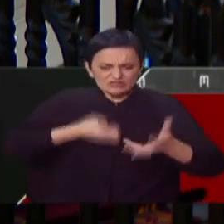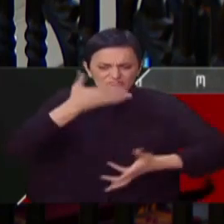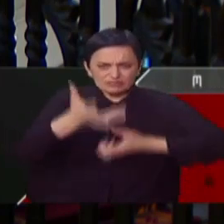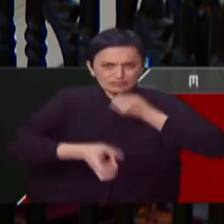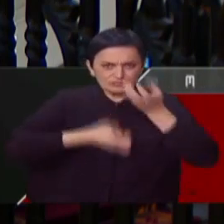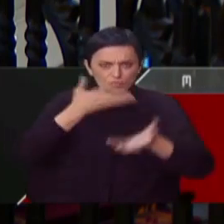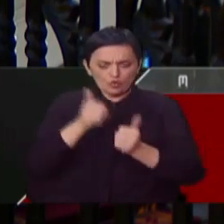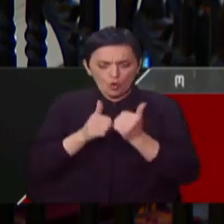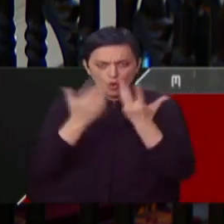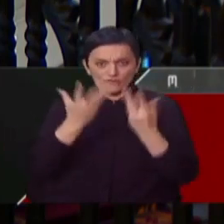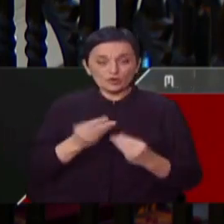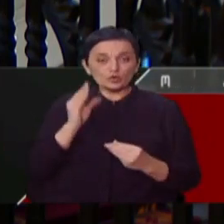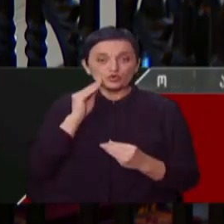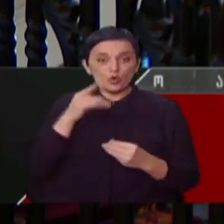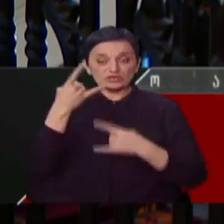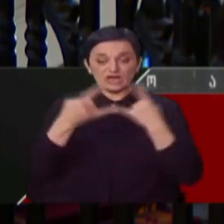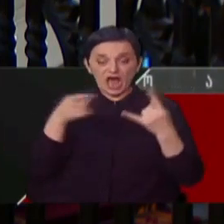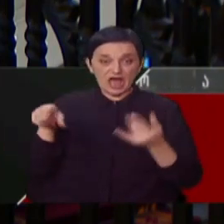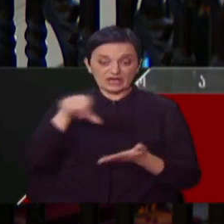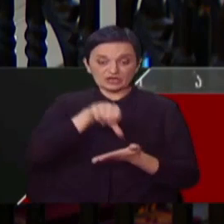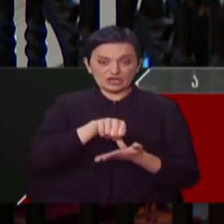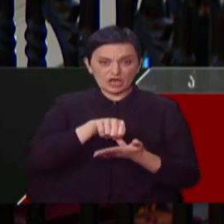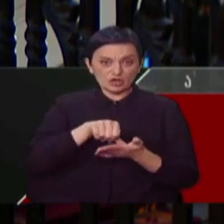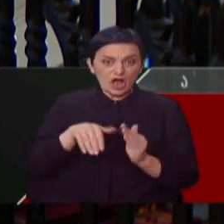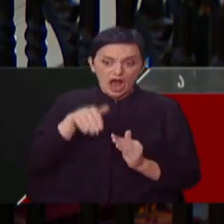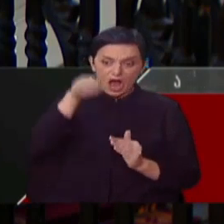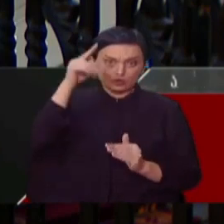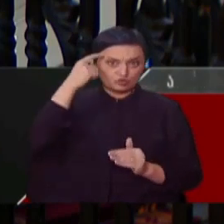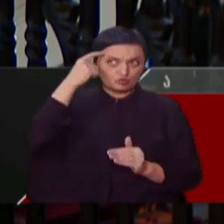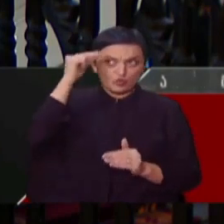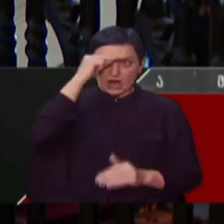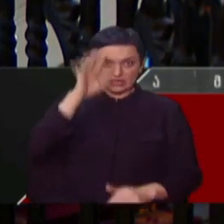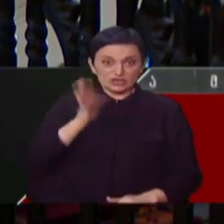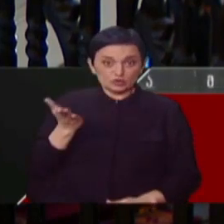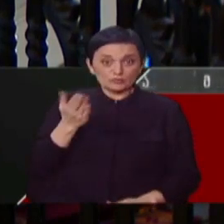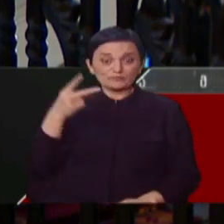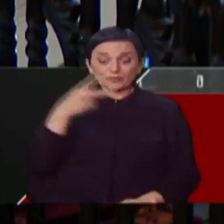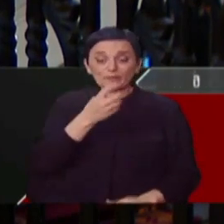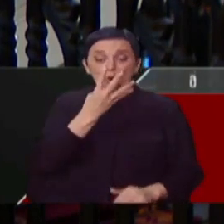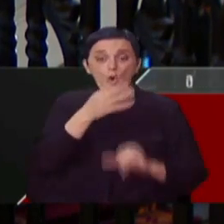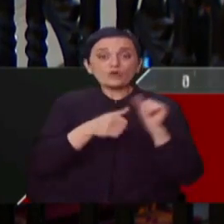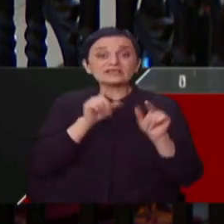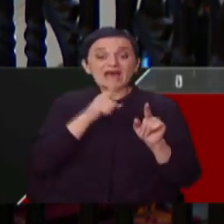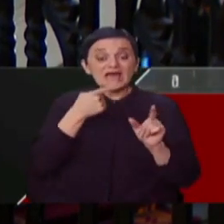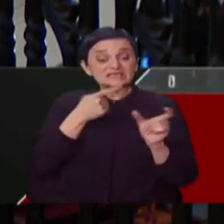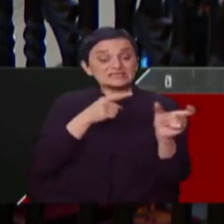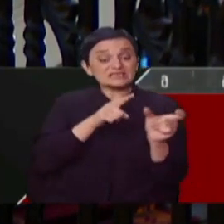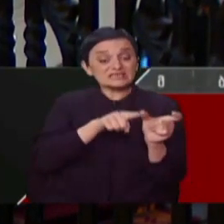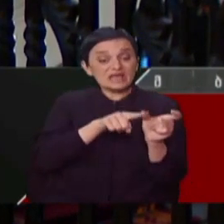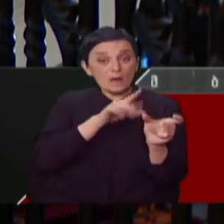ყოველ დღე, როცა გამოვა ეთერში და არ გაიზარდოს და არ ისავლოს ჩქო. თქვენ თუ აიღებთ 2014-ში რას ლაპარაკობდა